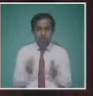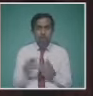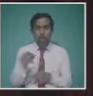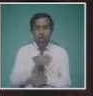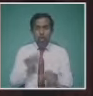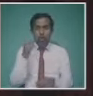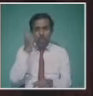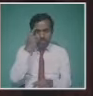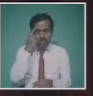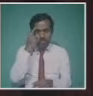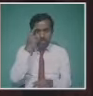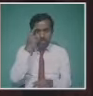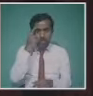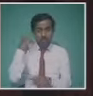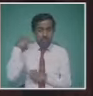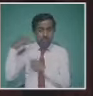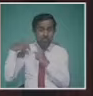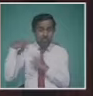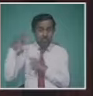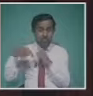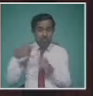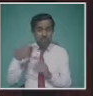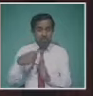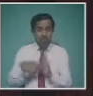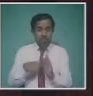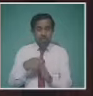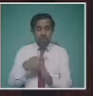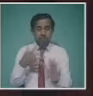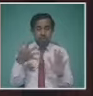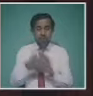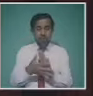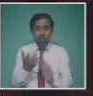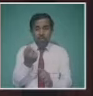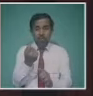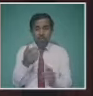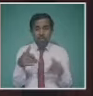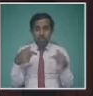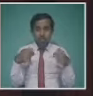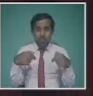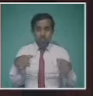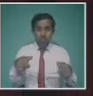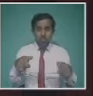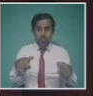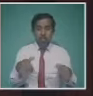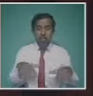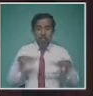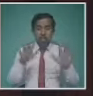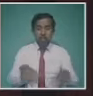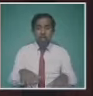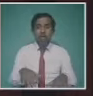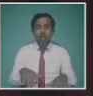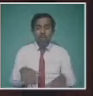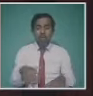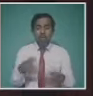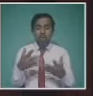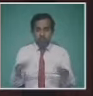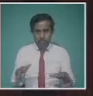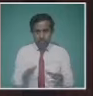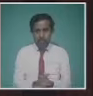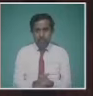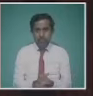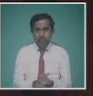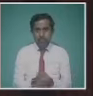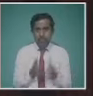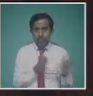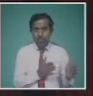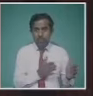දන්න කාරණාවක් කාලාන්තරයක් තිස්සේ අපේ රට ගියපු මේ වැරදි ආර්ථික ගමන් මගේ ශෝචනීය අවසානය තමයි මේ සිද්ධ වුනේ එක